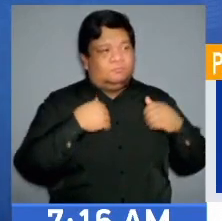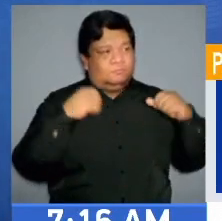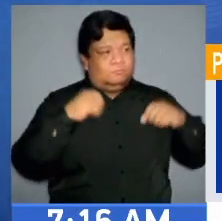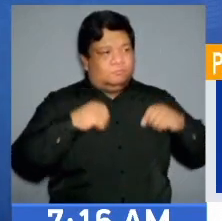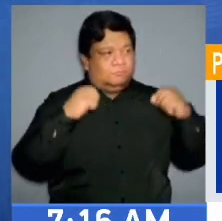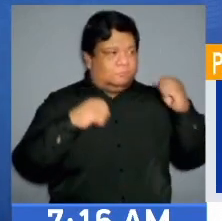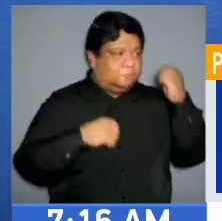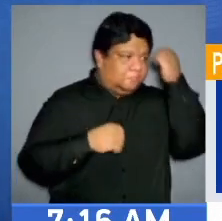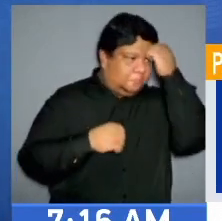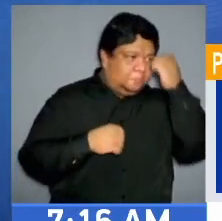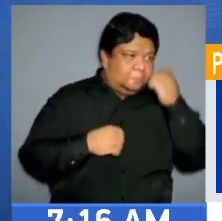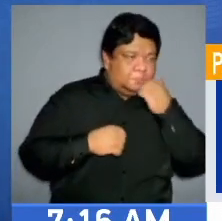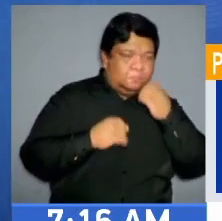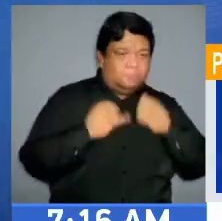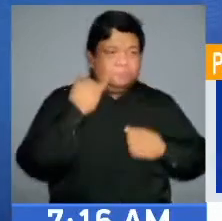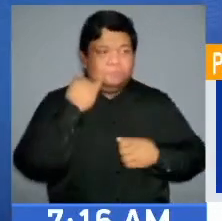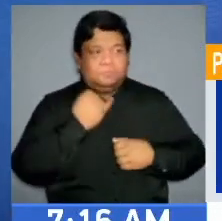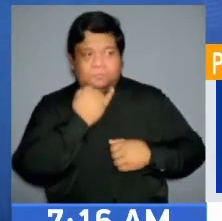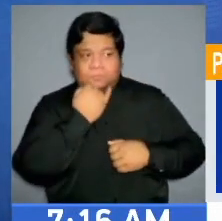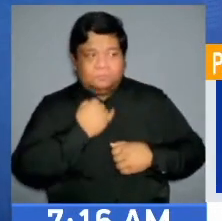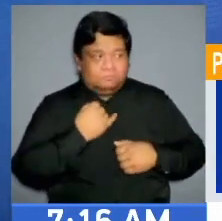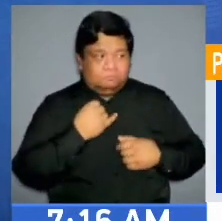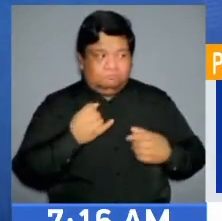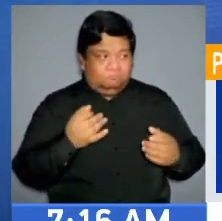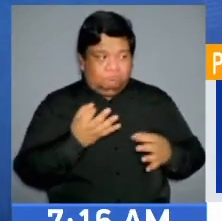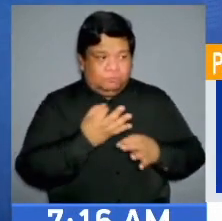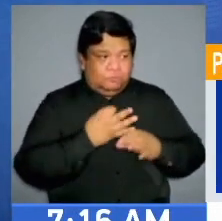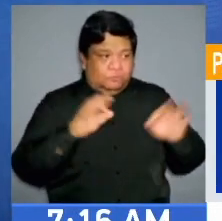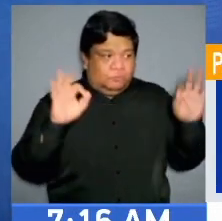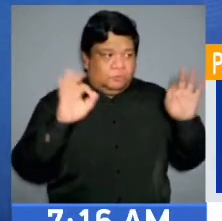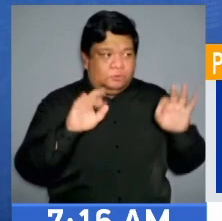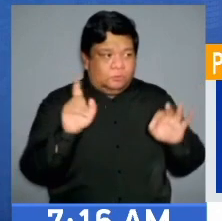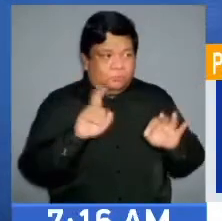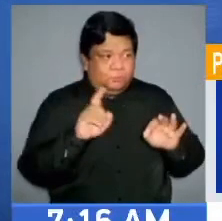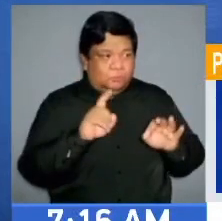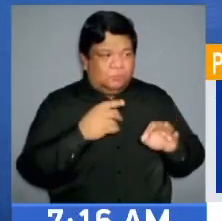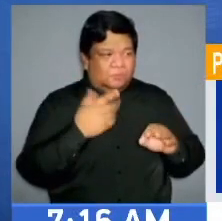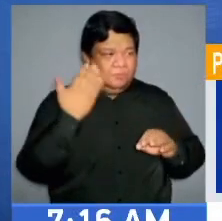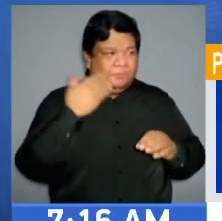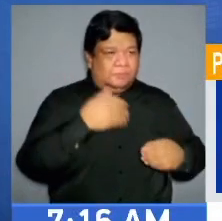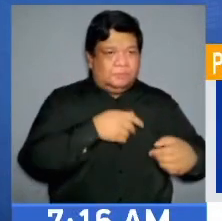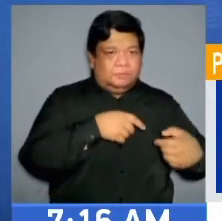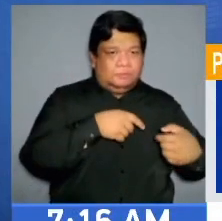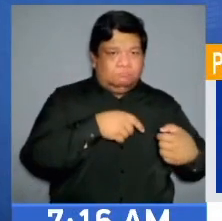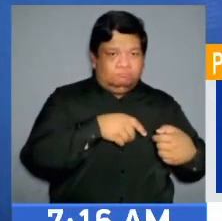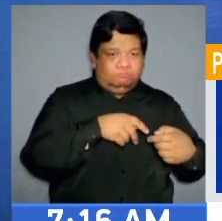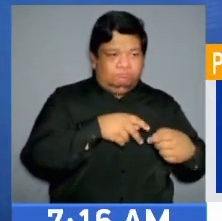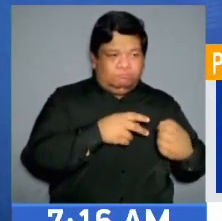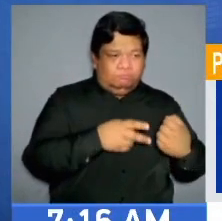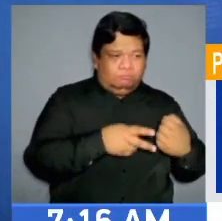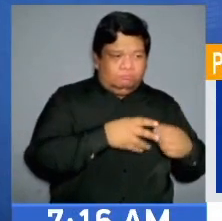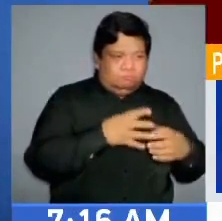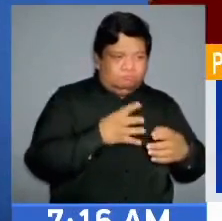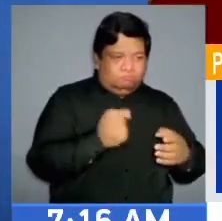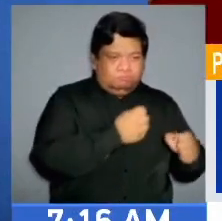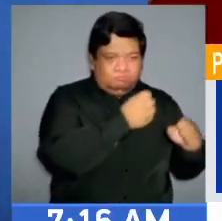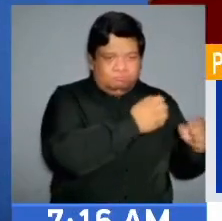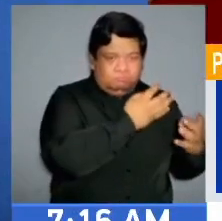po ba kayo kung tuluyan na nga mapapalaya yung mga bihag nitong dalawang panig?